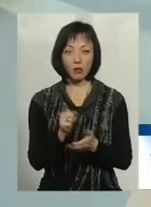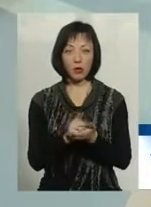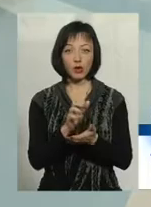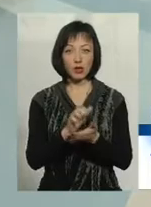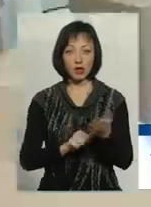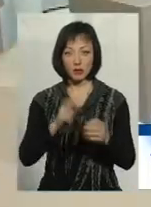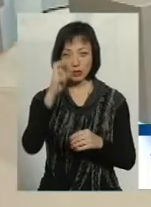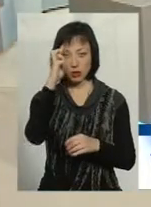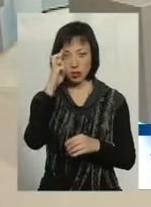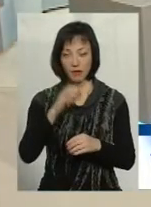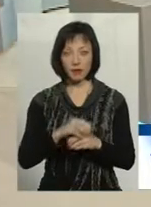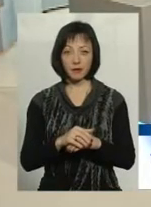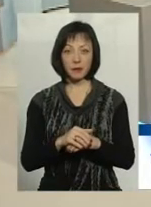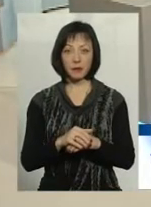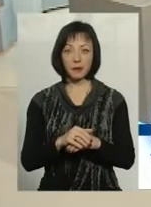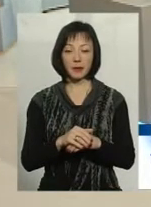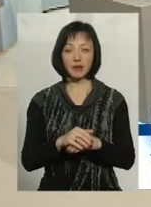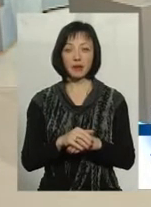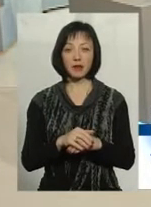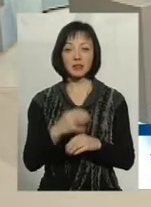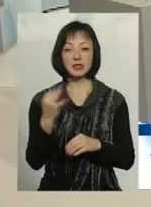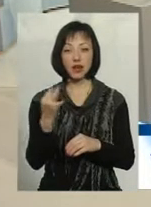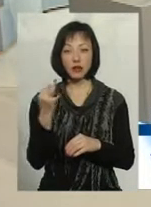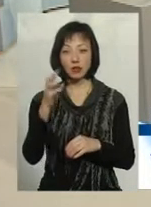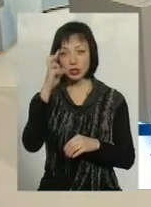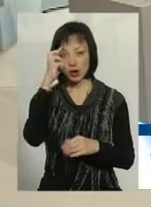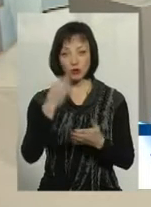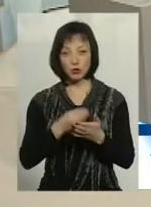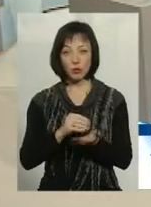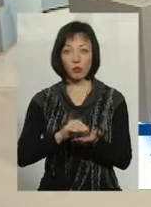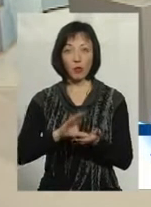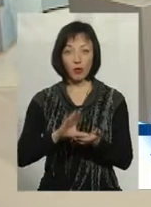прийняв уряд, скажімо, те, що він обіцяє, що вчителям,